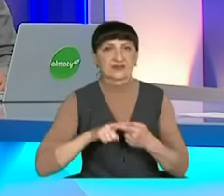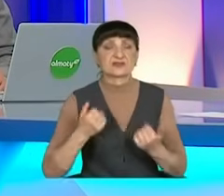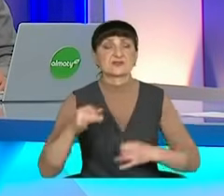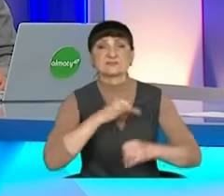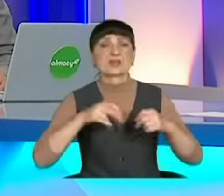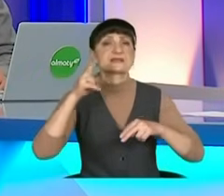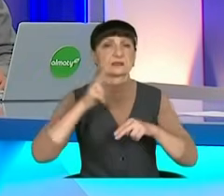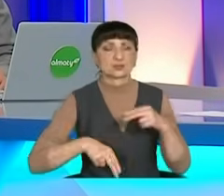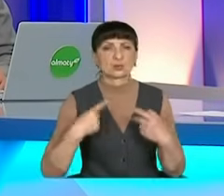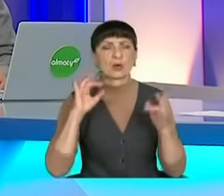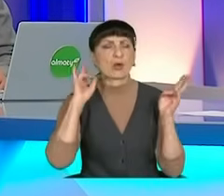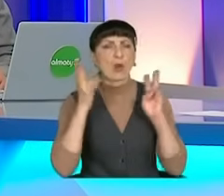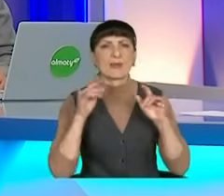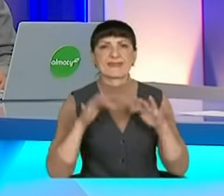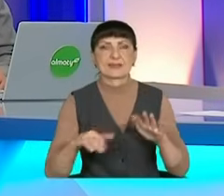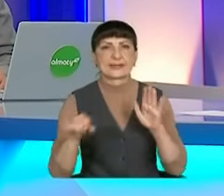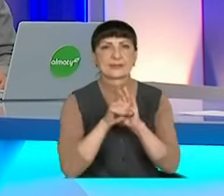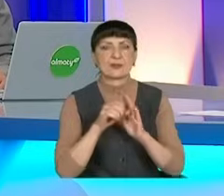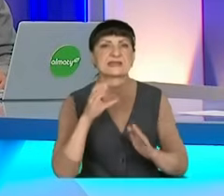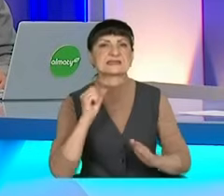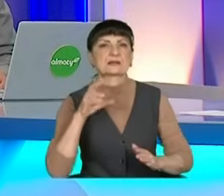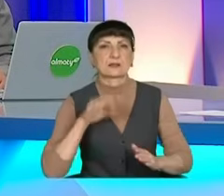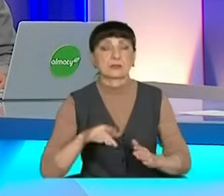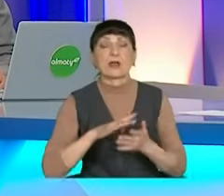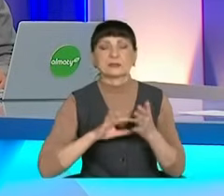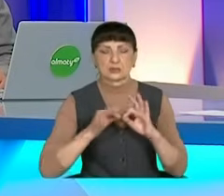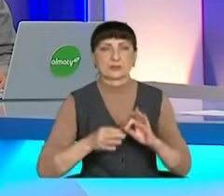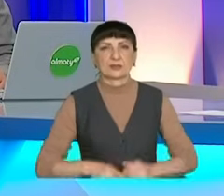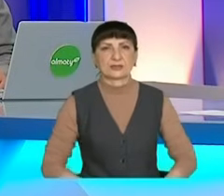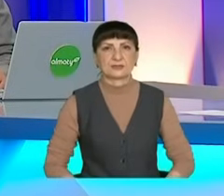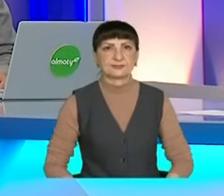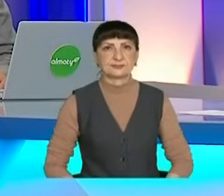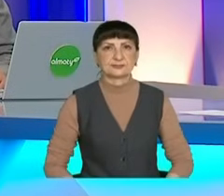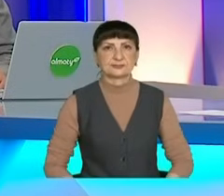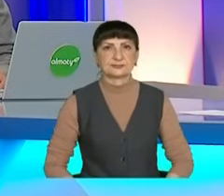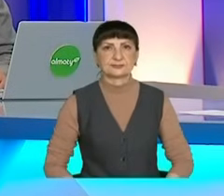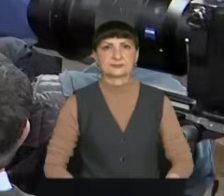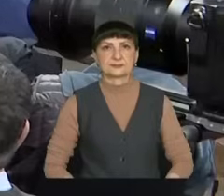громкому делу о гибели Салтанат Нукеновой. Далее Насипова передает из столицы.